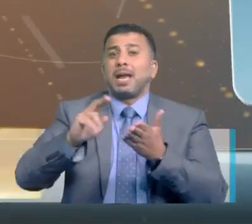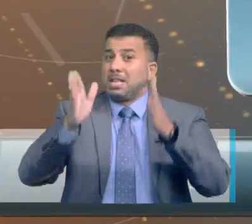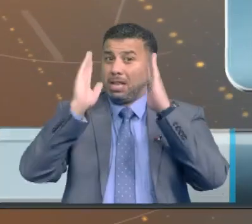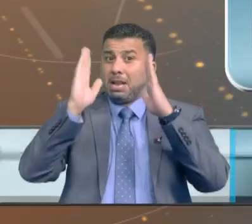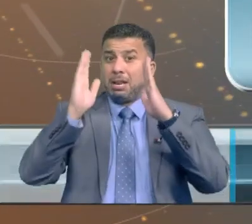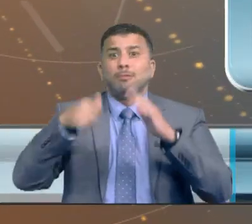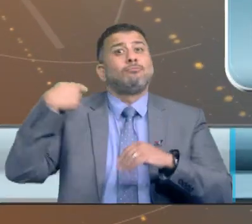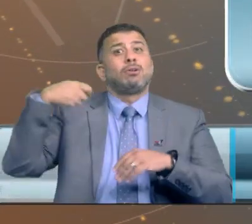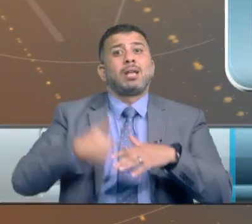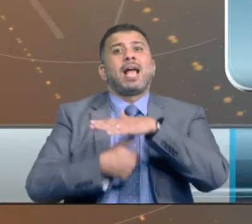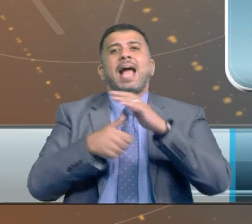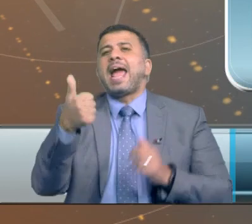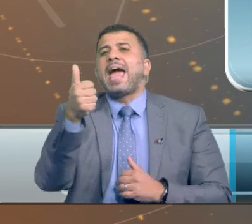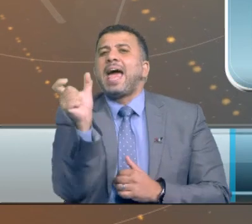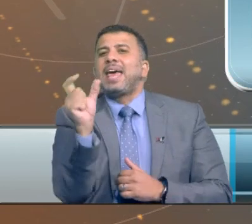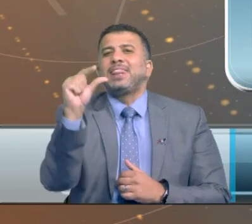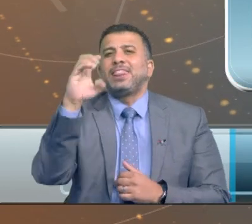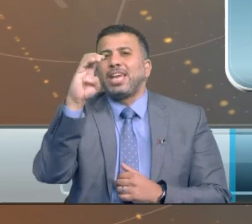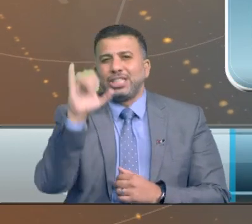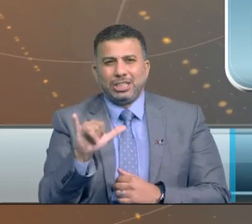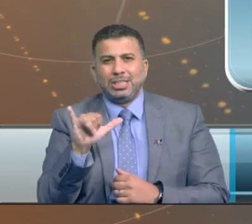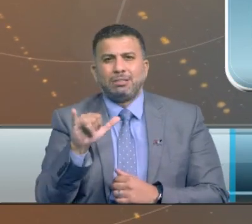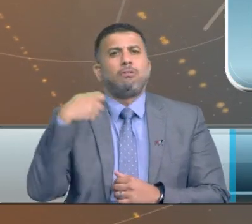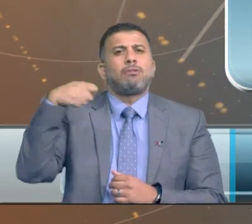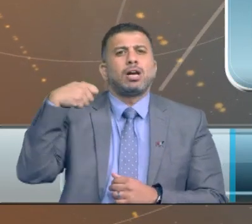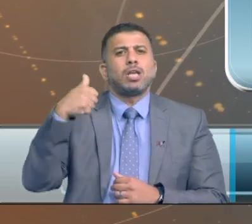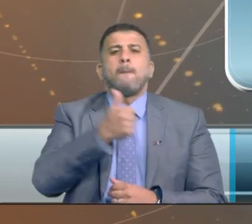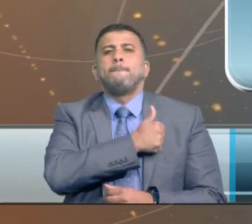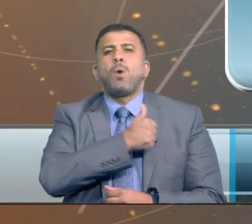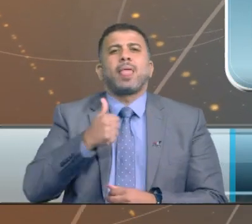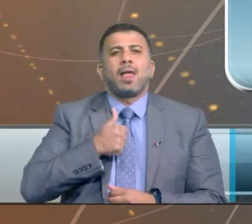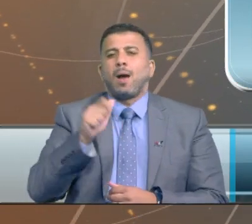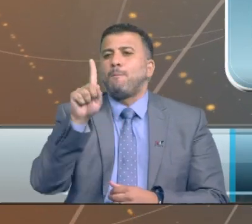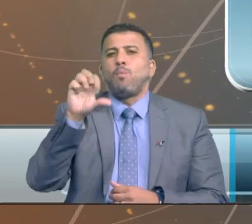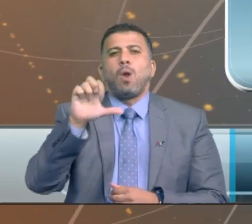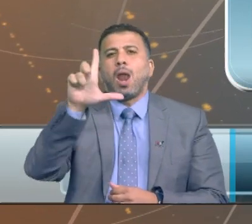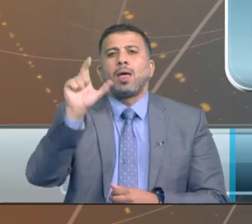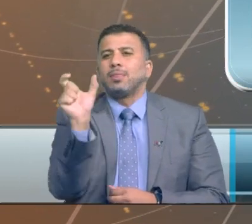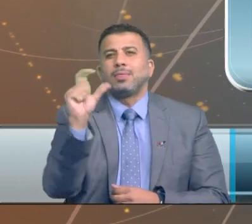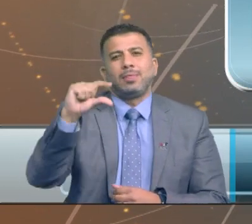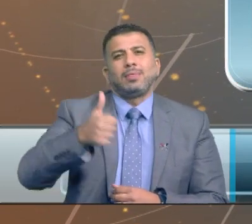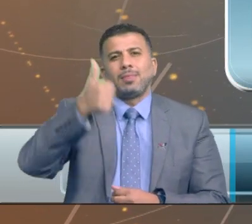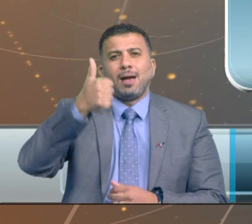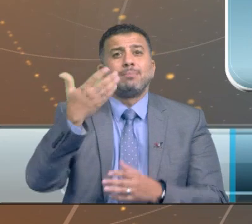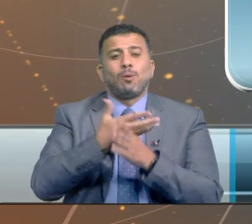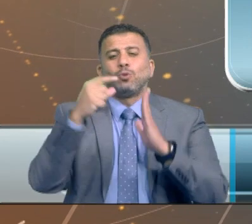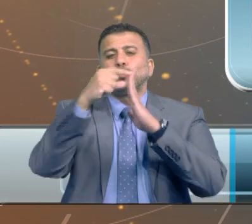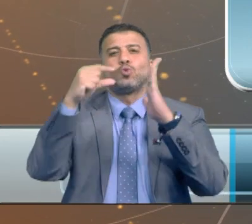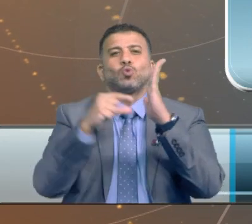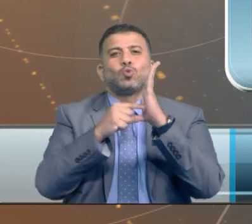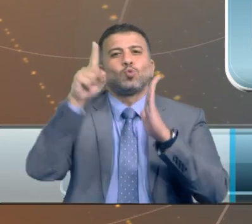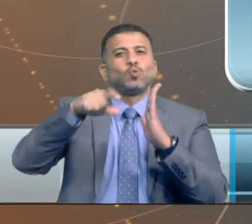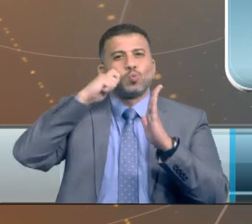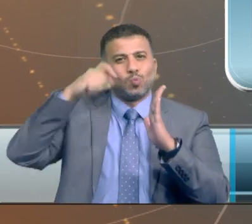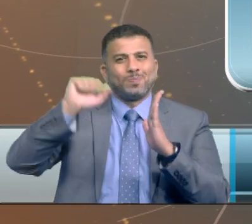برقيه تهنئه الى فخامه رئيس جمهوريه بولندا بمناسبه ذكرى يوم الدستور لبلاده